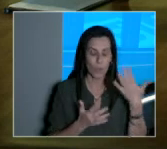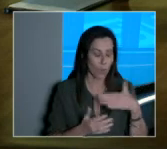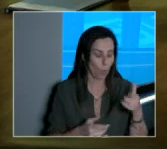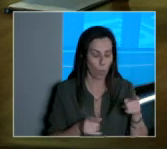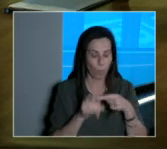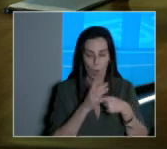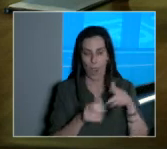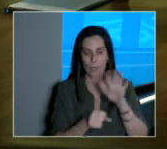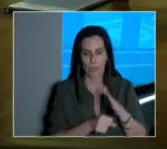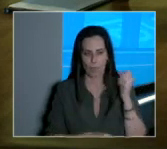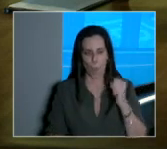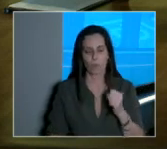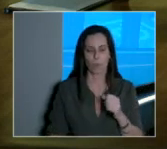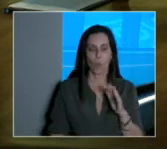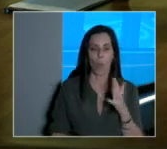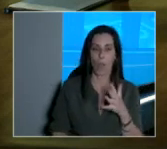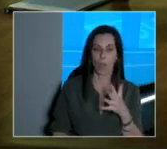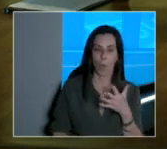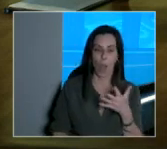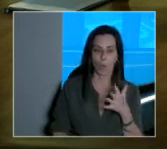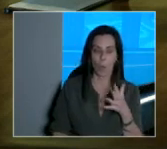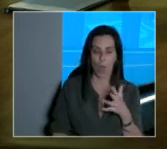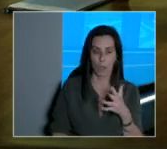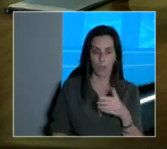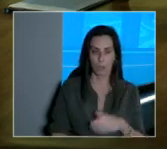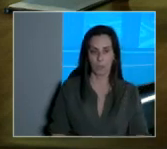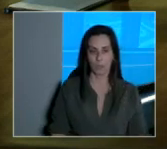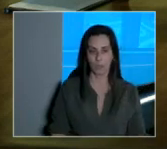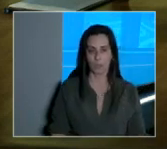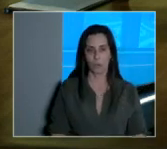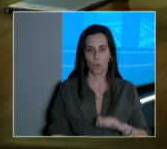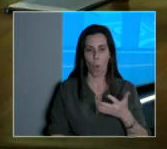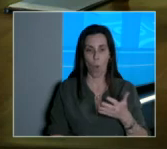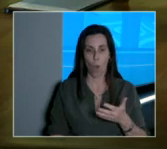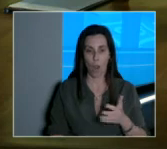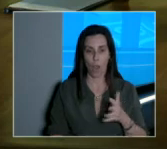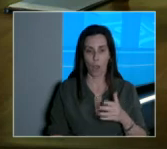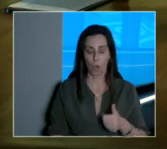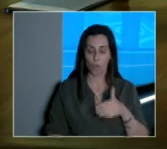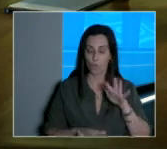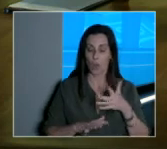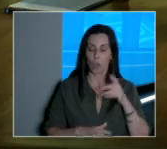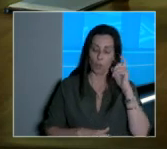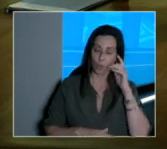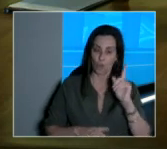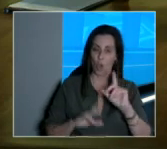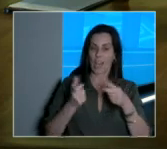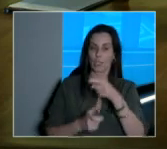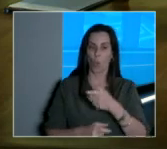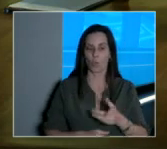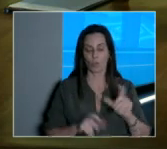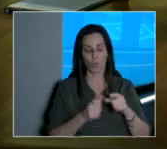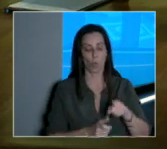איזה אנסים ורוצחים ופושעים. אבל יכול להיות שראש הממשלה מפחד עצרו קטינים